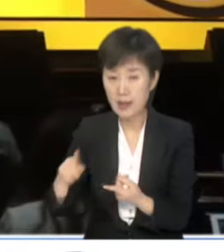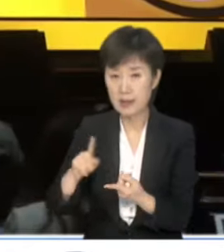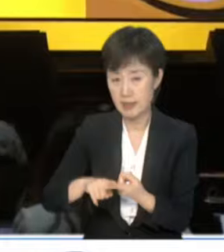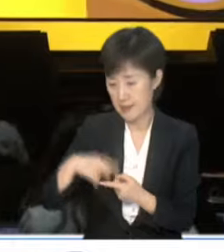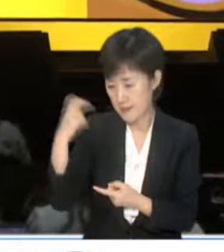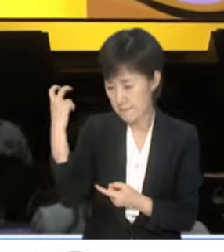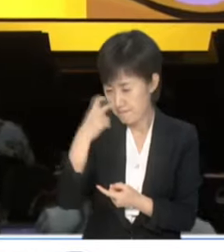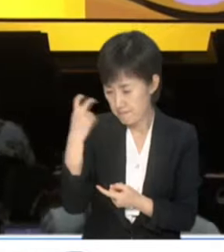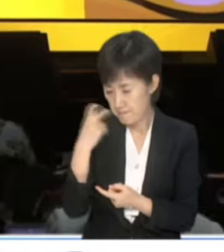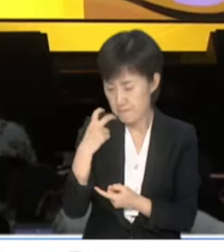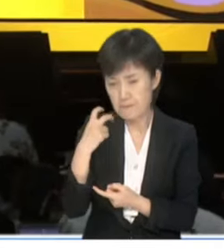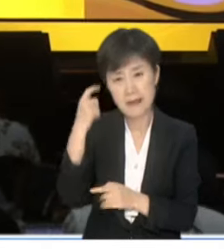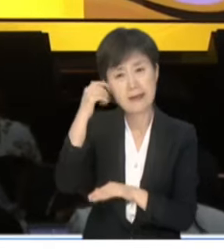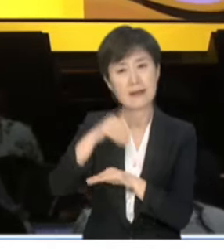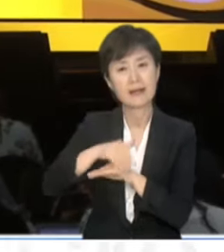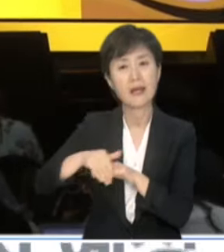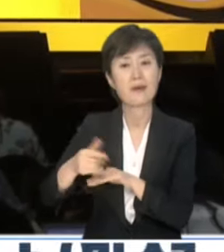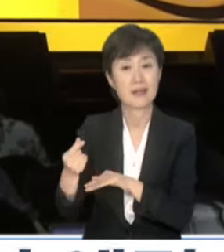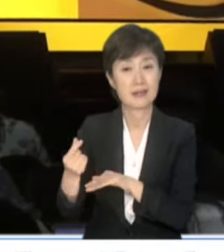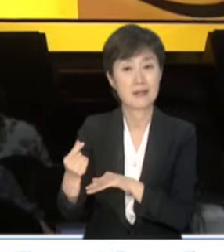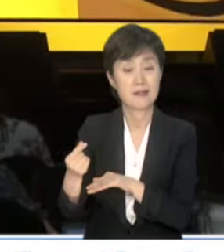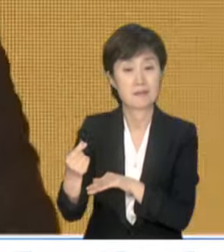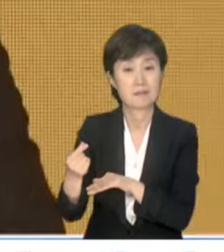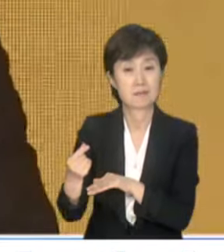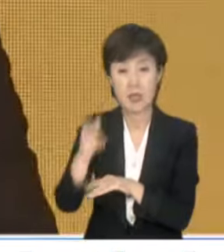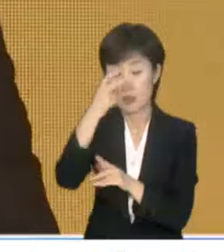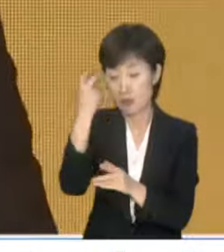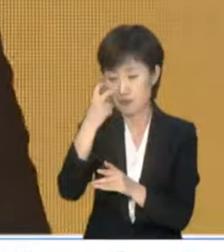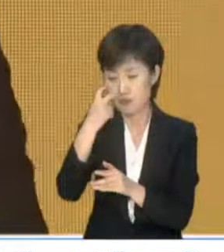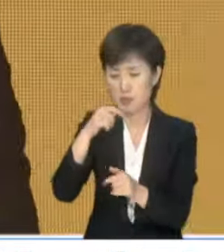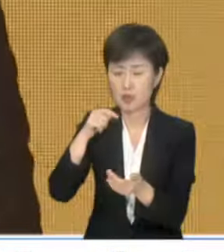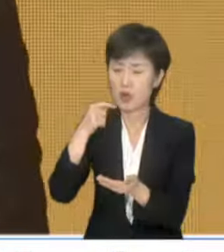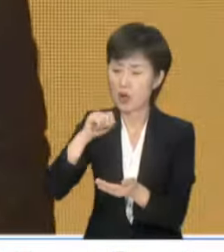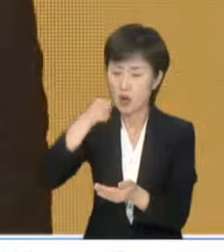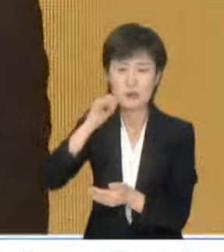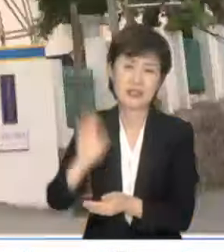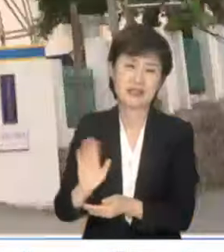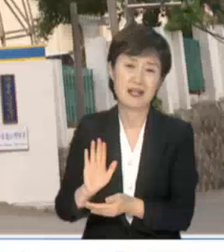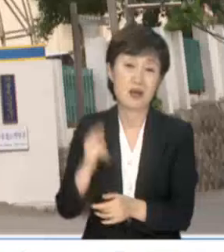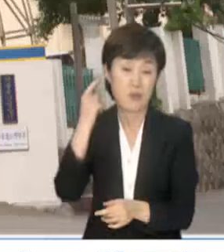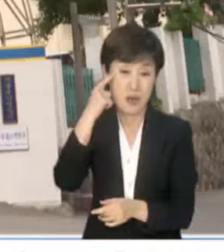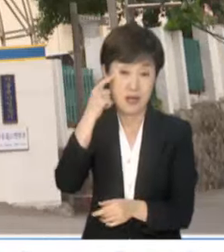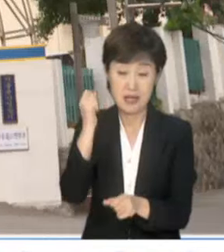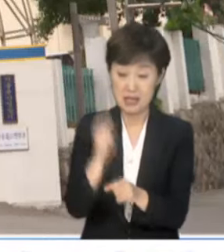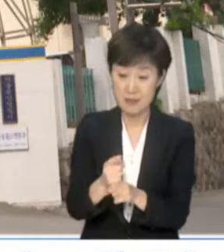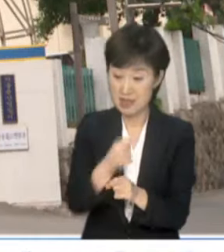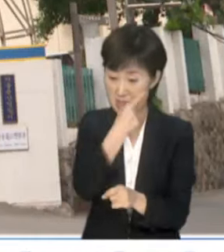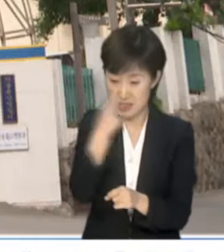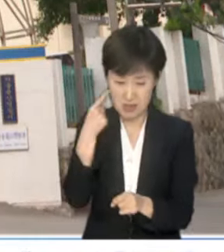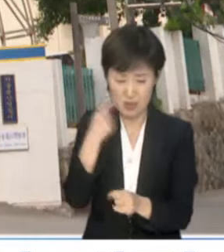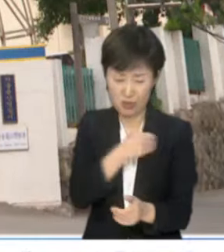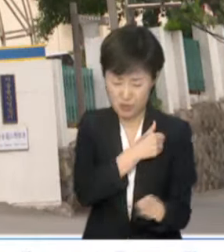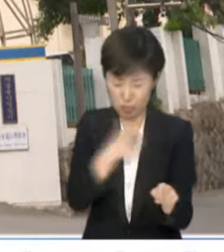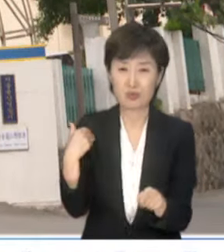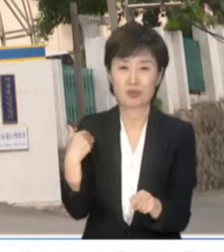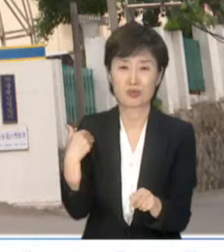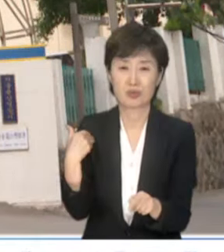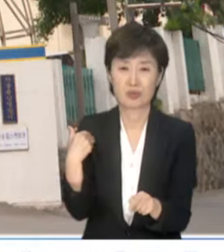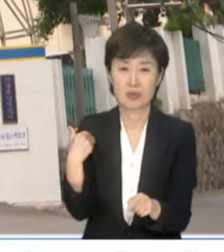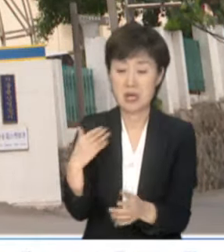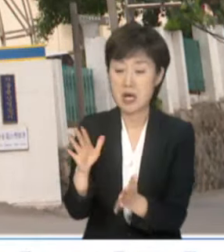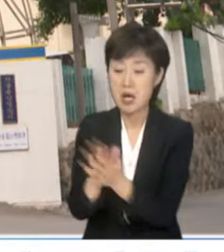어떻게 인정하는지 여부를 확인할 것으로 보이고 조사 자체는 어려운 조사가 아닙니다. 이미 충분한 유죄의 증거가 있기 때문에 이제